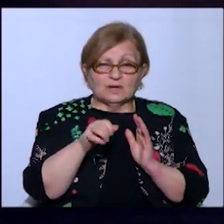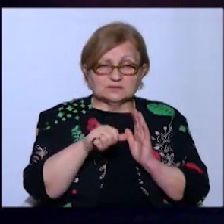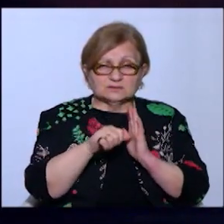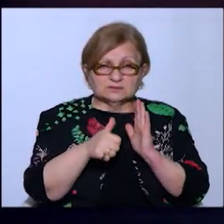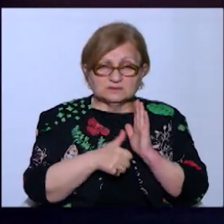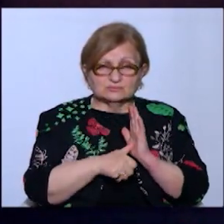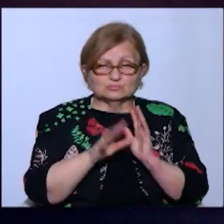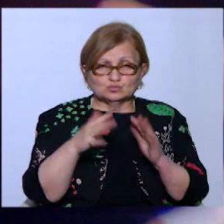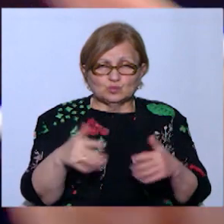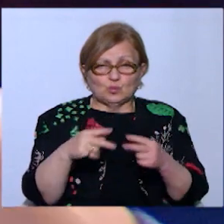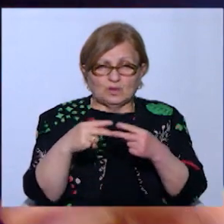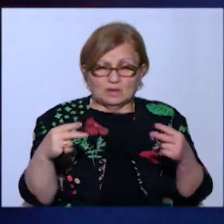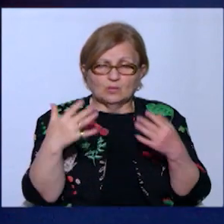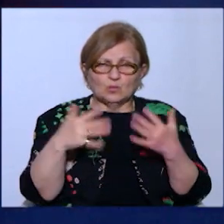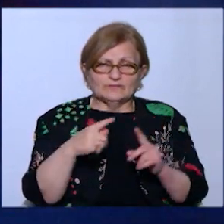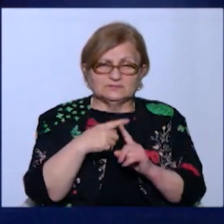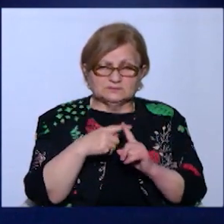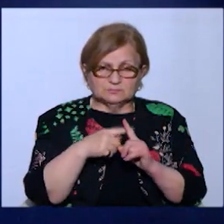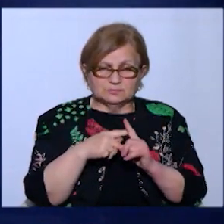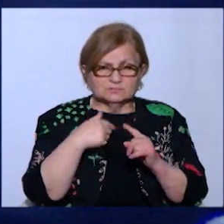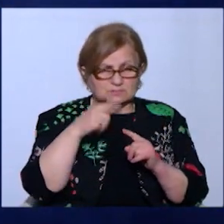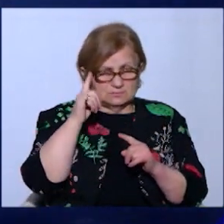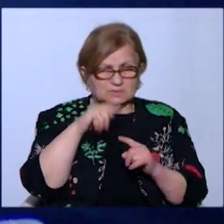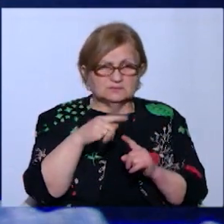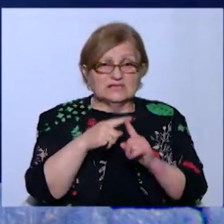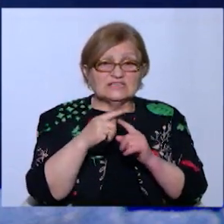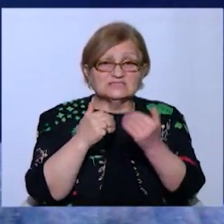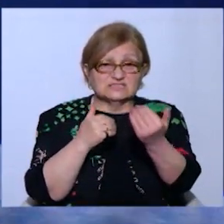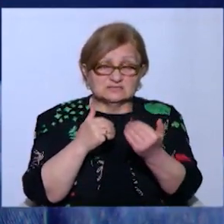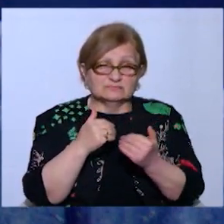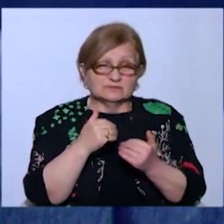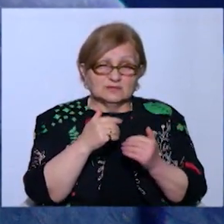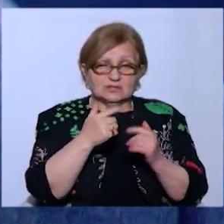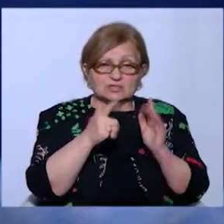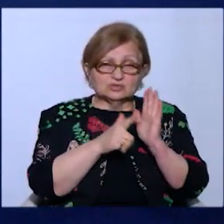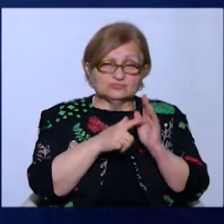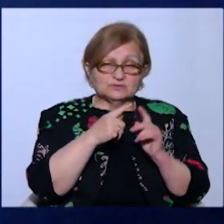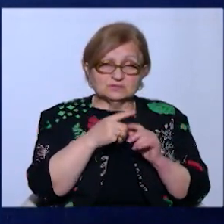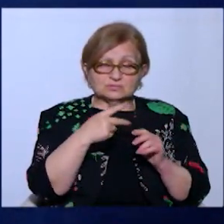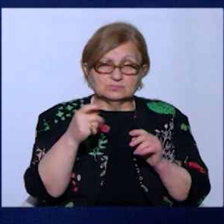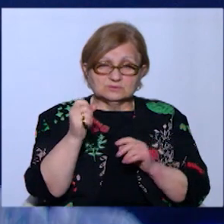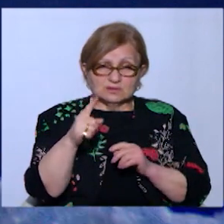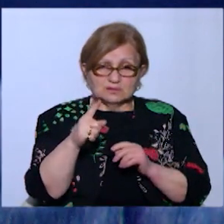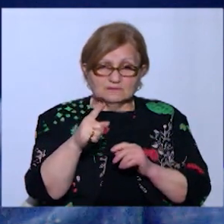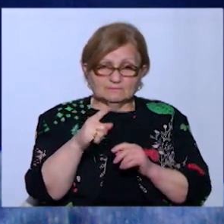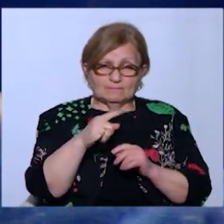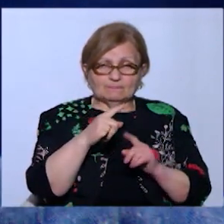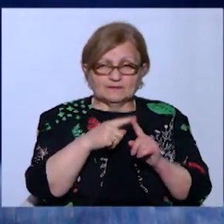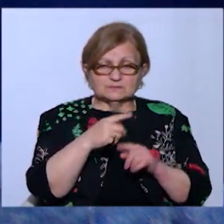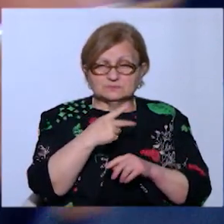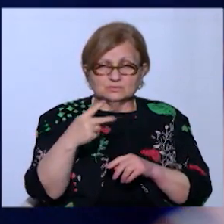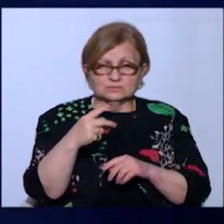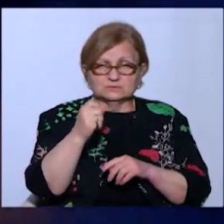16-ს გაუტოლდა, ანუ დადებითი იქნება ამ მიღებული x-ისთვის. შესაბამისად მიიღება 7x უდრის 11-ს, ანუ x